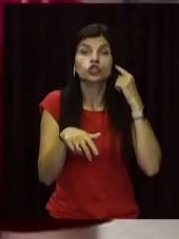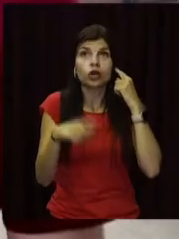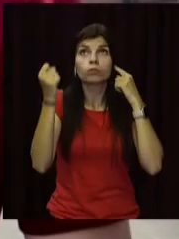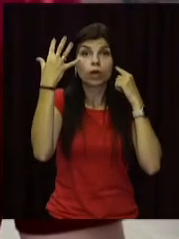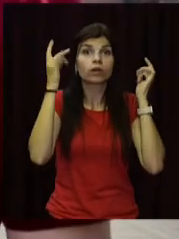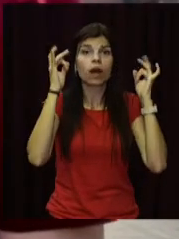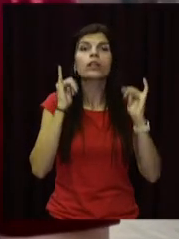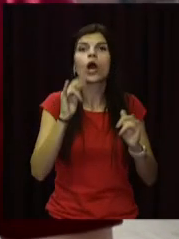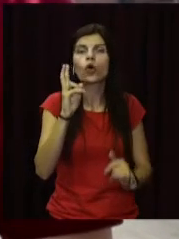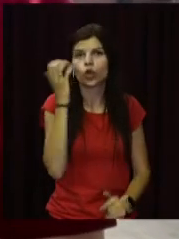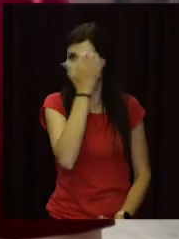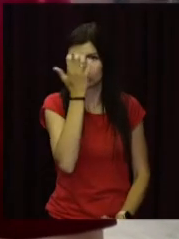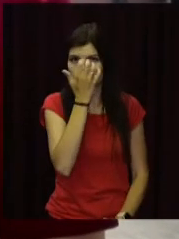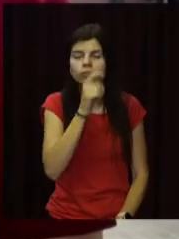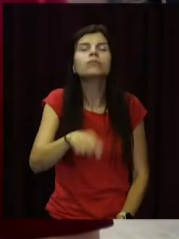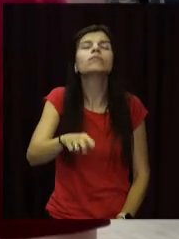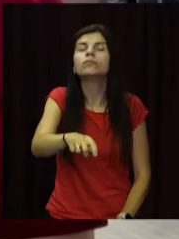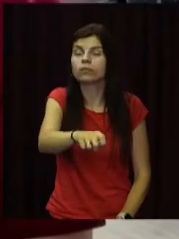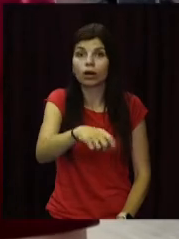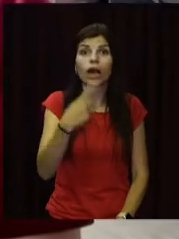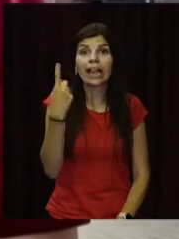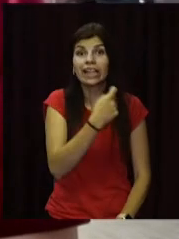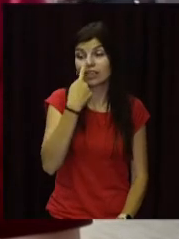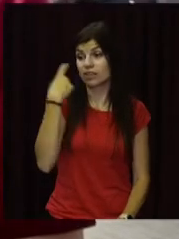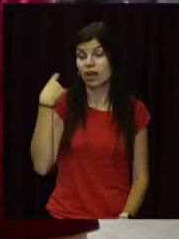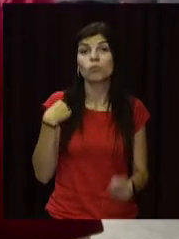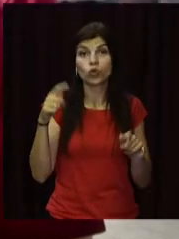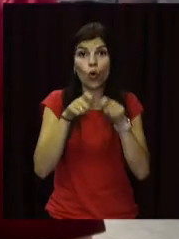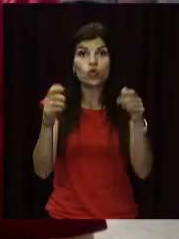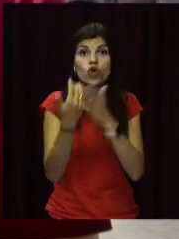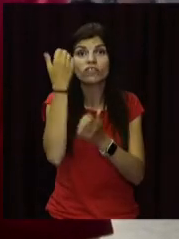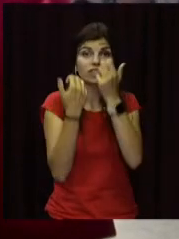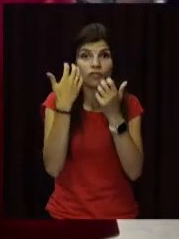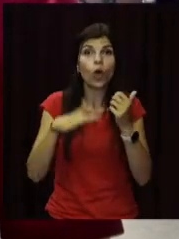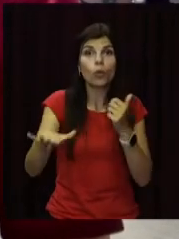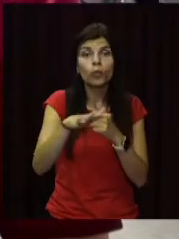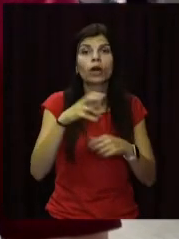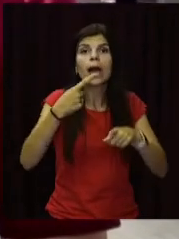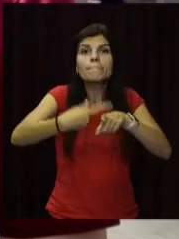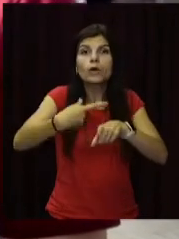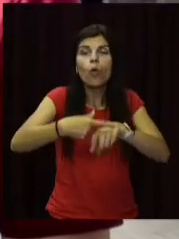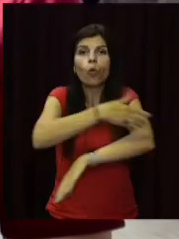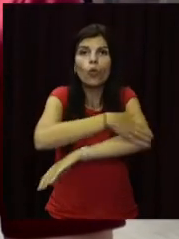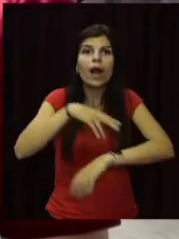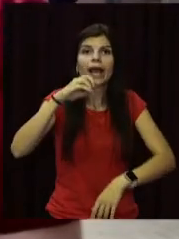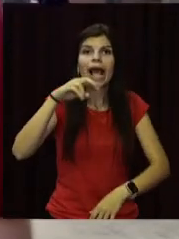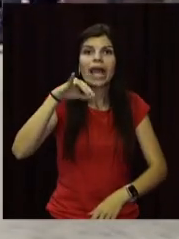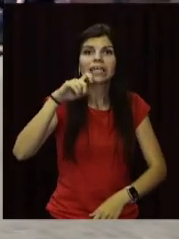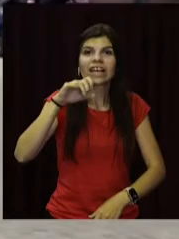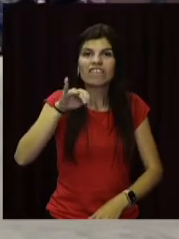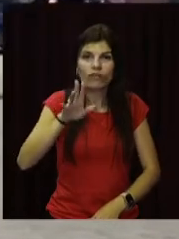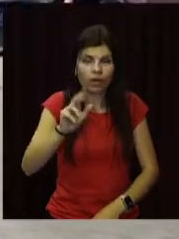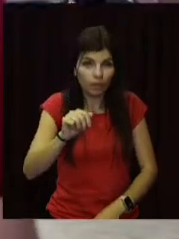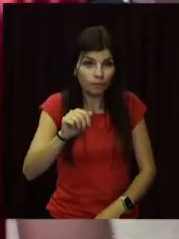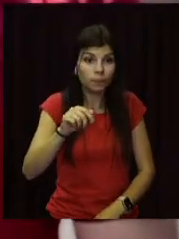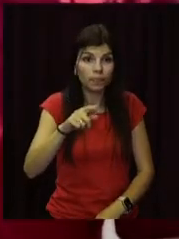для незрячих жителів. Недавно, буквально неділю назад, ми також відкрили новий світлофорний об'єкт на перекрестці вулиці Єлизаветівської, так